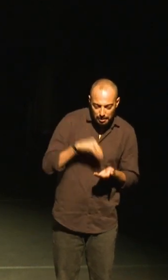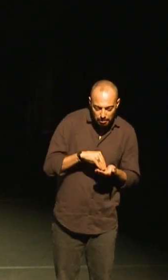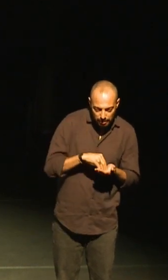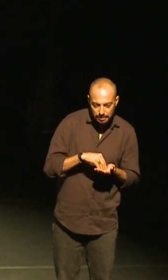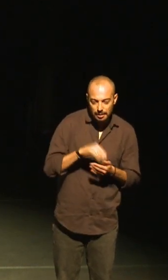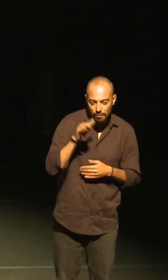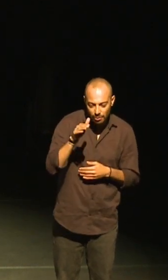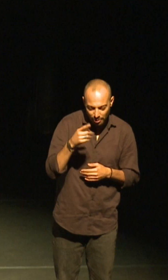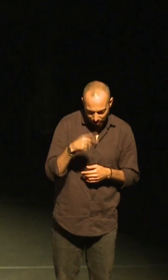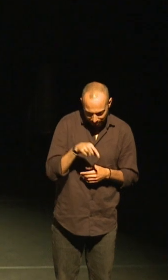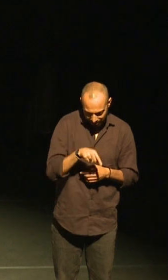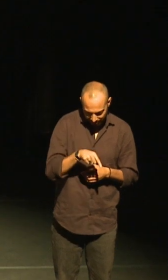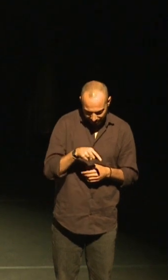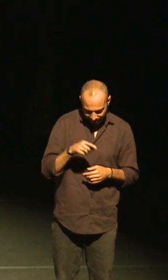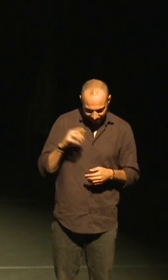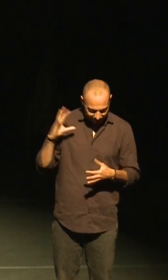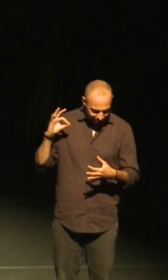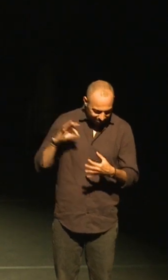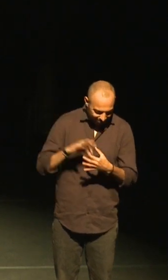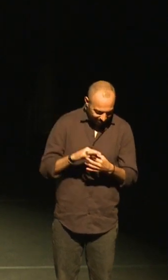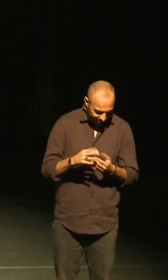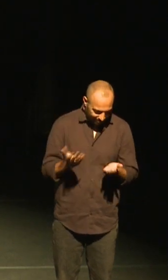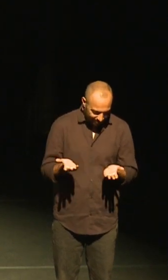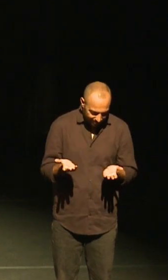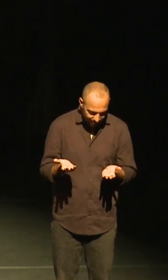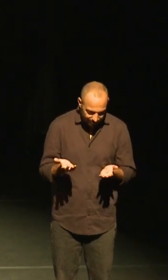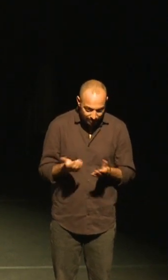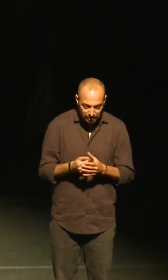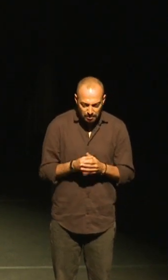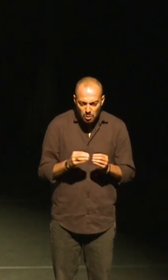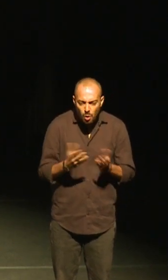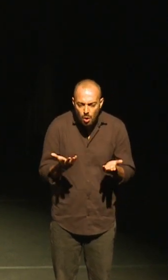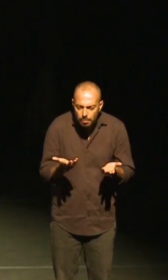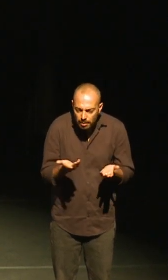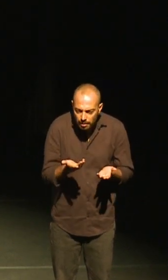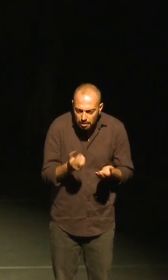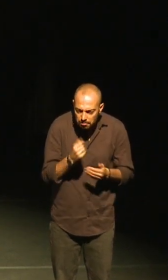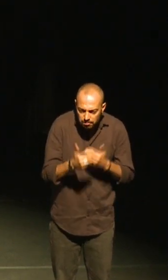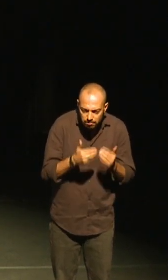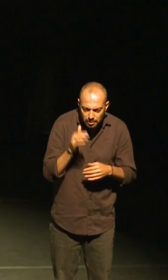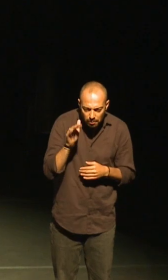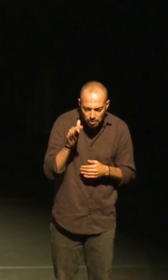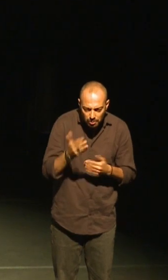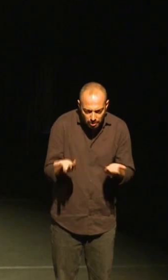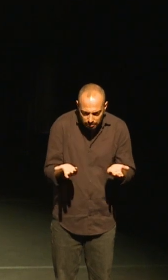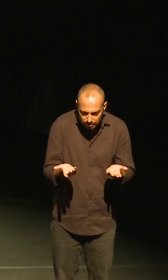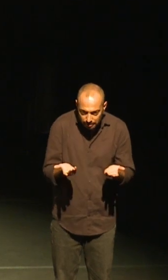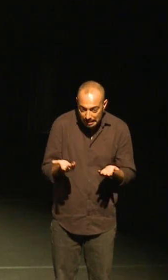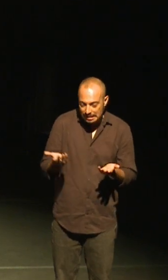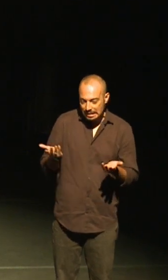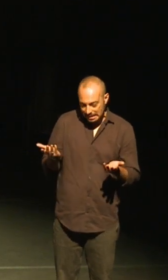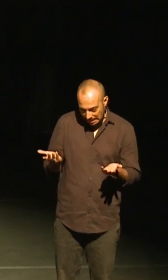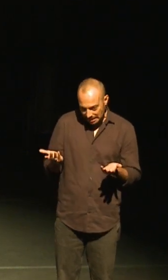nell'incontro di oggi in che modo le nostre radici alimentano il presente e il futuro difficile aggiungere qualcosa